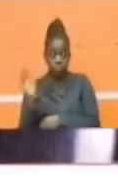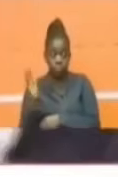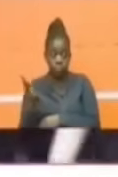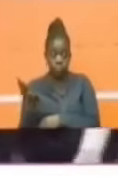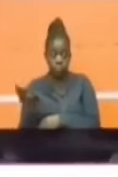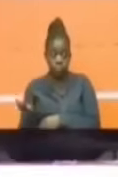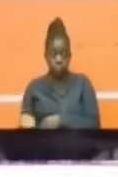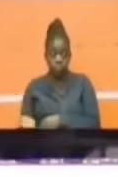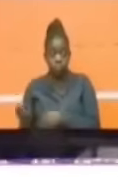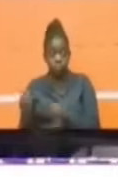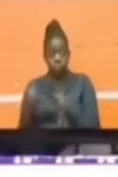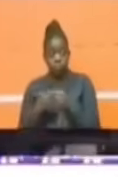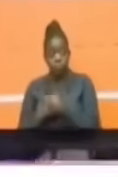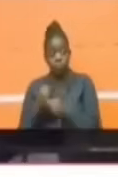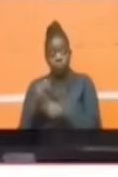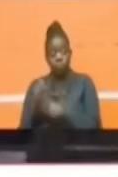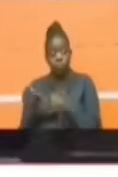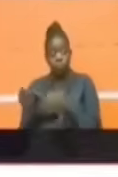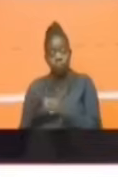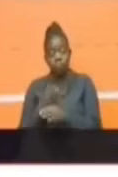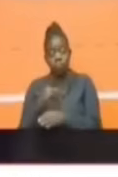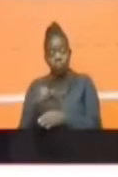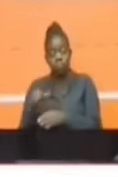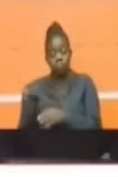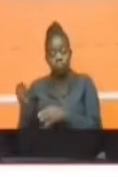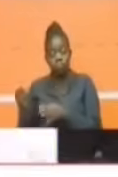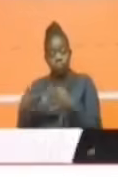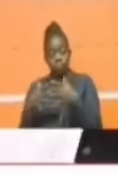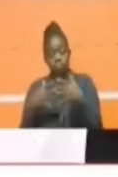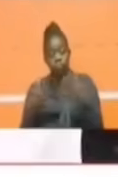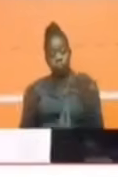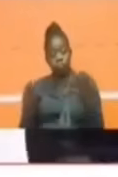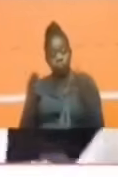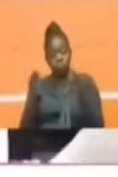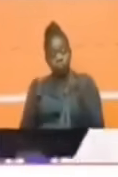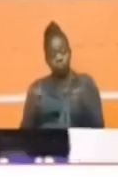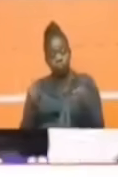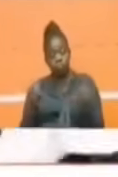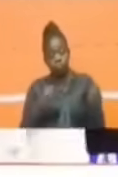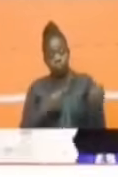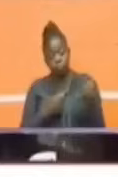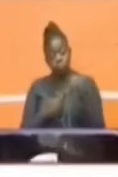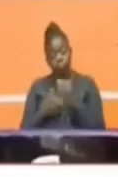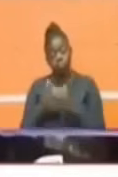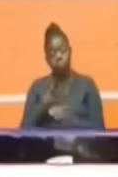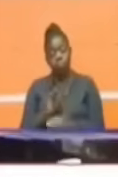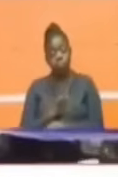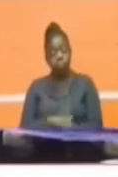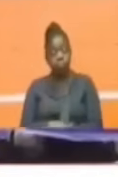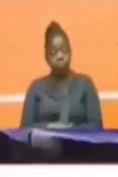mwasibulidde abawagizi be nga tanagenda mu America njagenda okuzannya ebikonde by'ensimbi bya professional.